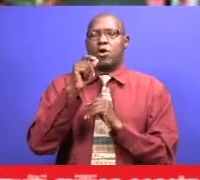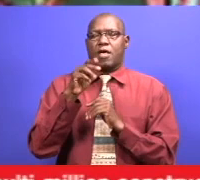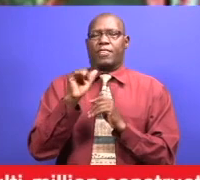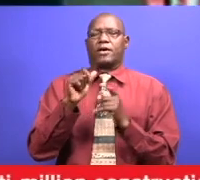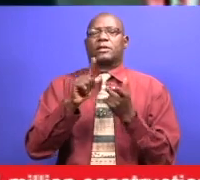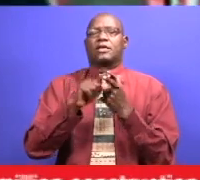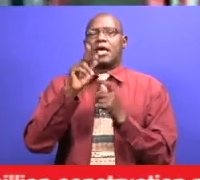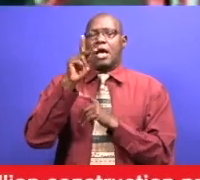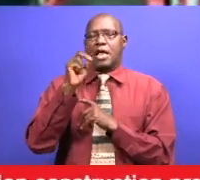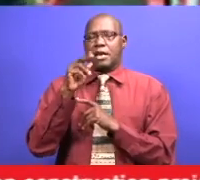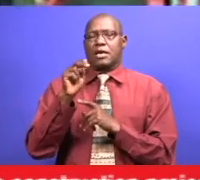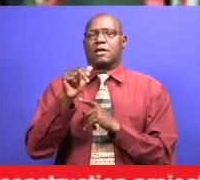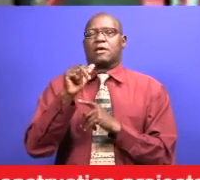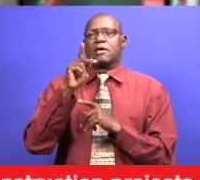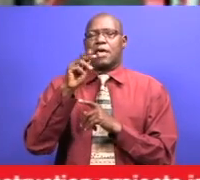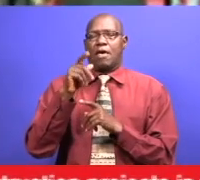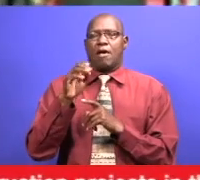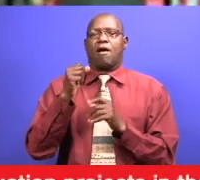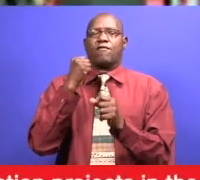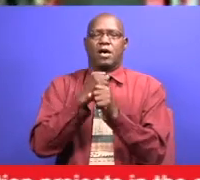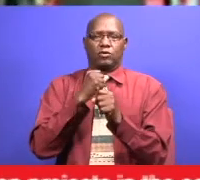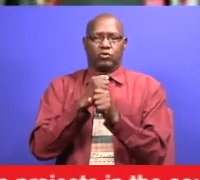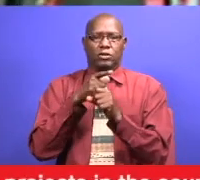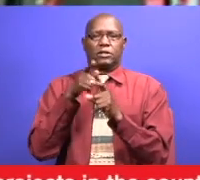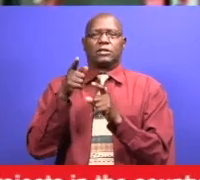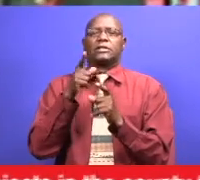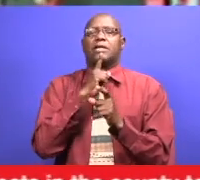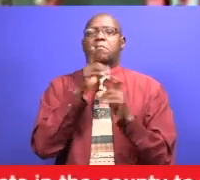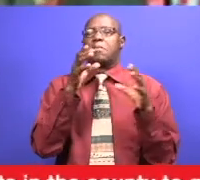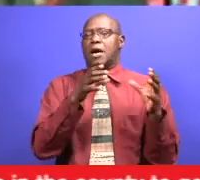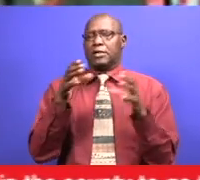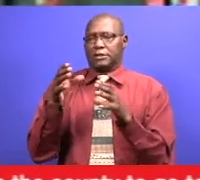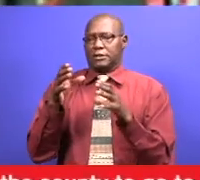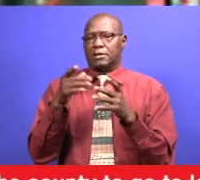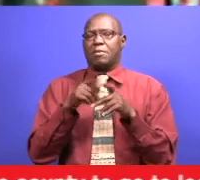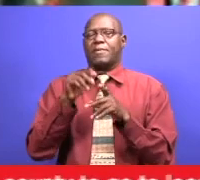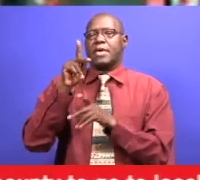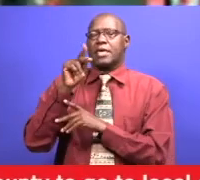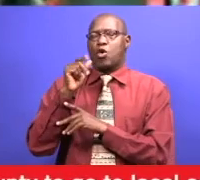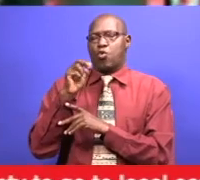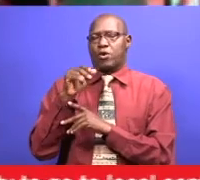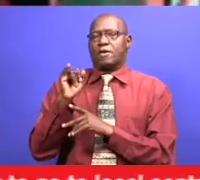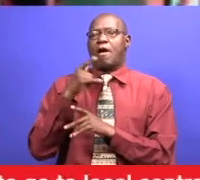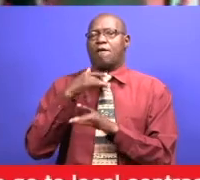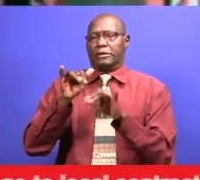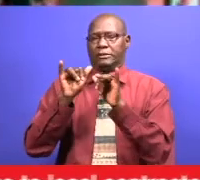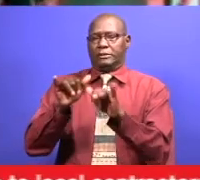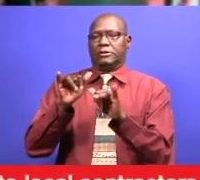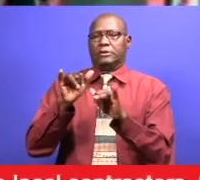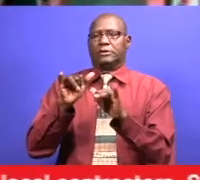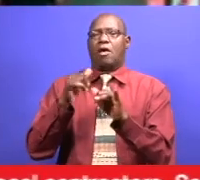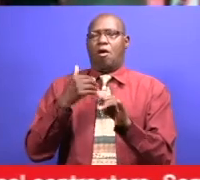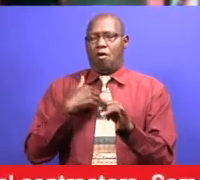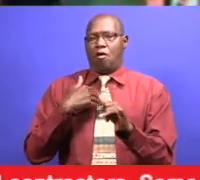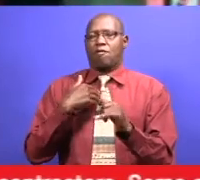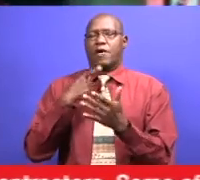Kega faction. The Kega-led faction has been claiming the party, while the Kioni-led faction has maintained that they are the legitimate leaders